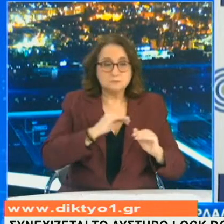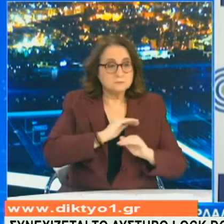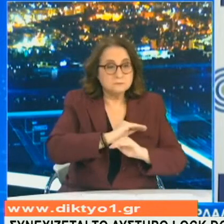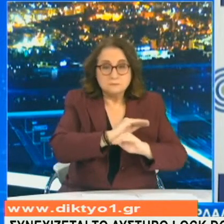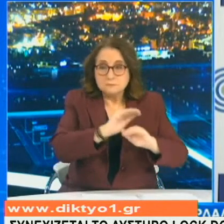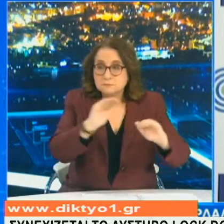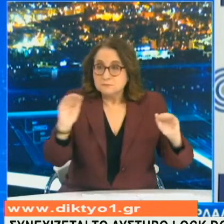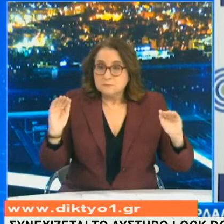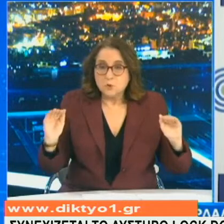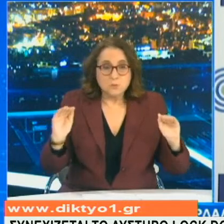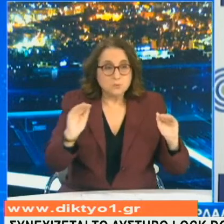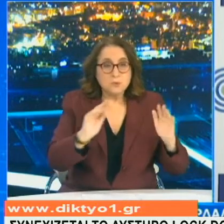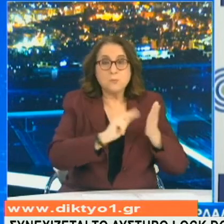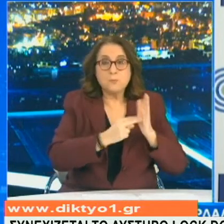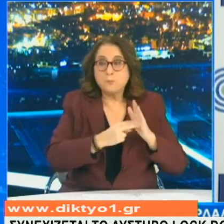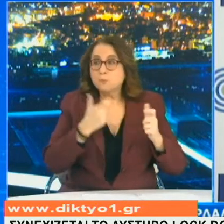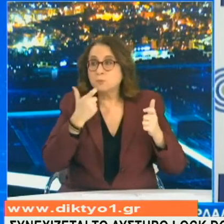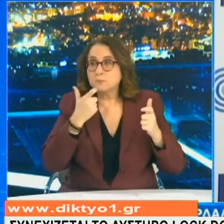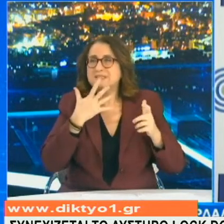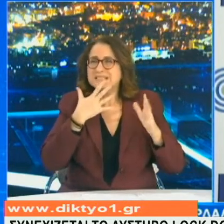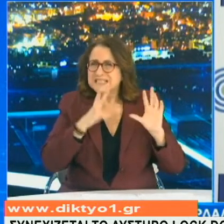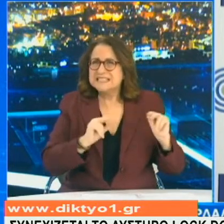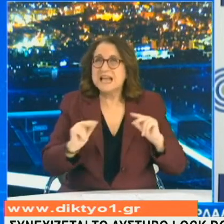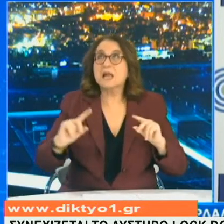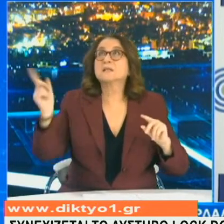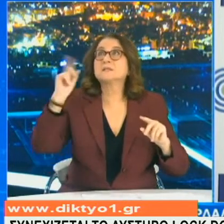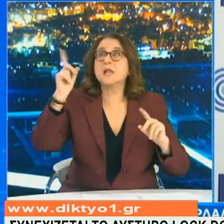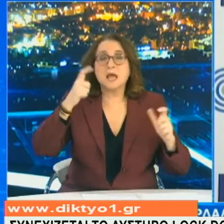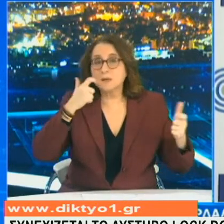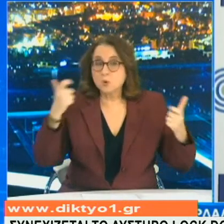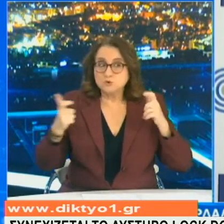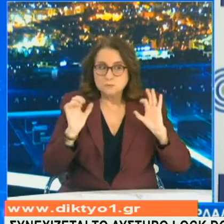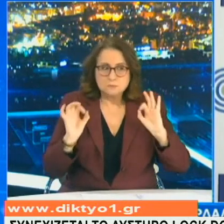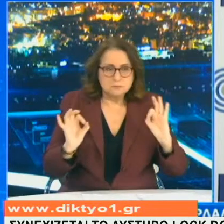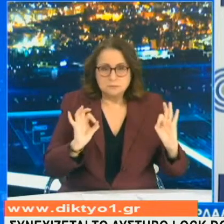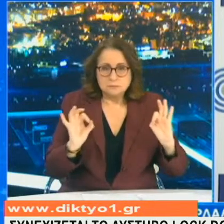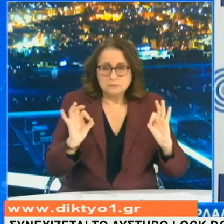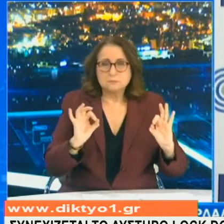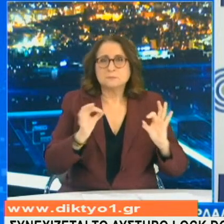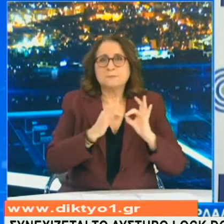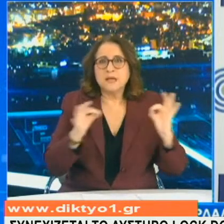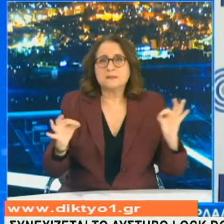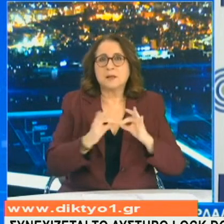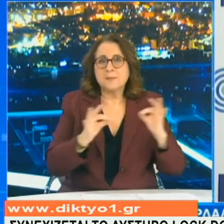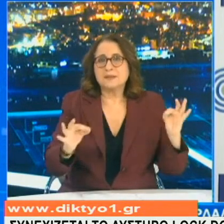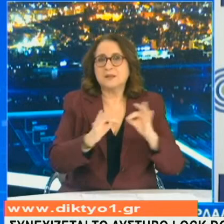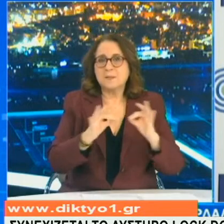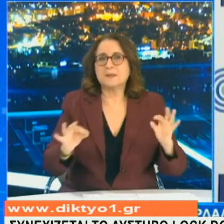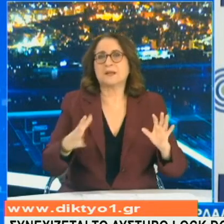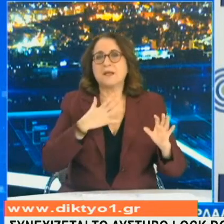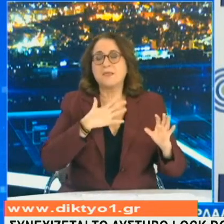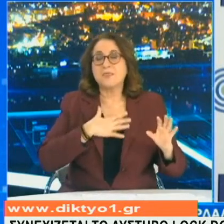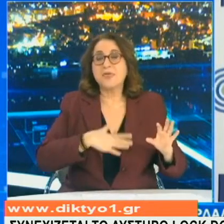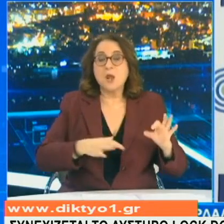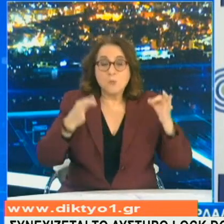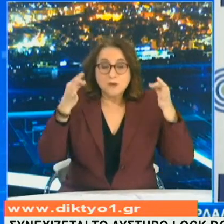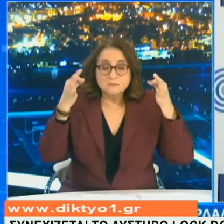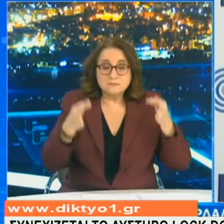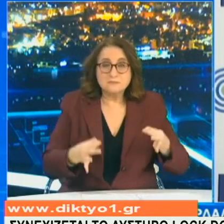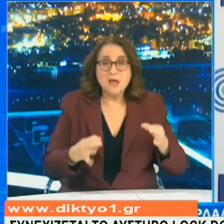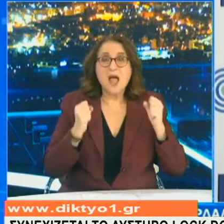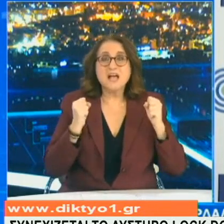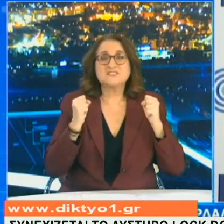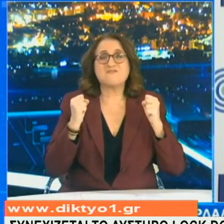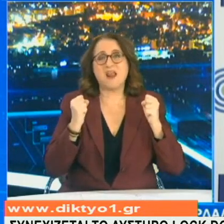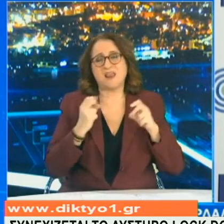ώστε να μπορέσουμε να εξασφαλίσουμε όρους ασφάλειας και να είμαστε σίγουροι ότι την ώρα που θέλουμε να ανοίξει η